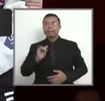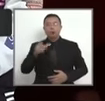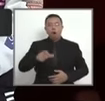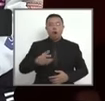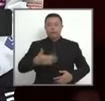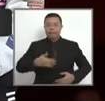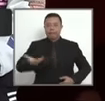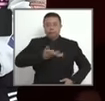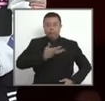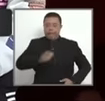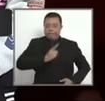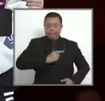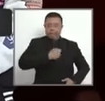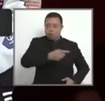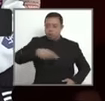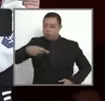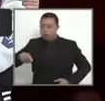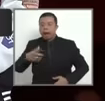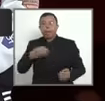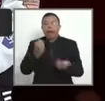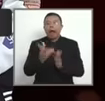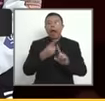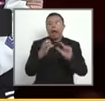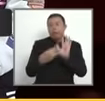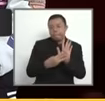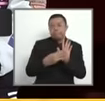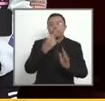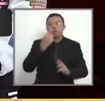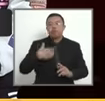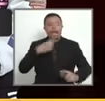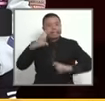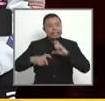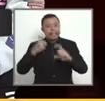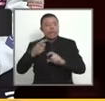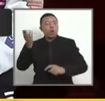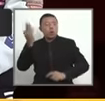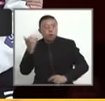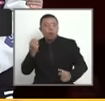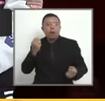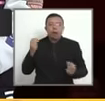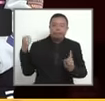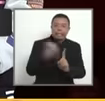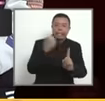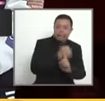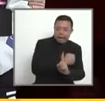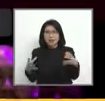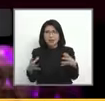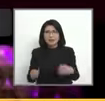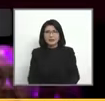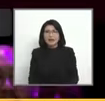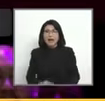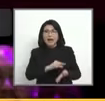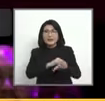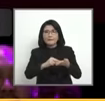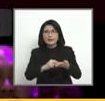ini membuka peluang untuk rekonsiliasi atau seperti apa ini Eh Bang dan eh ada orang Jawa sering bilang beci ke